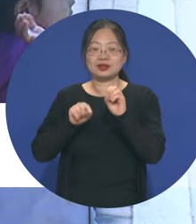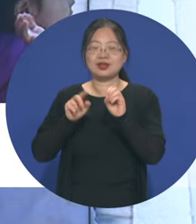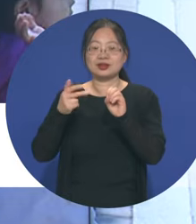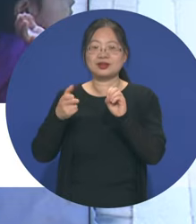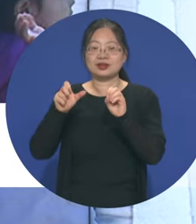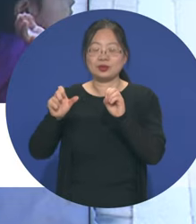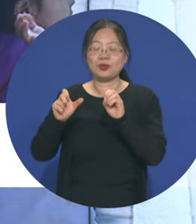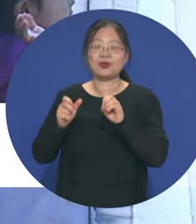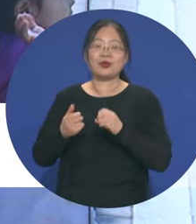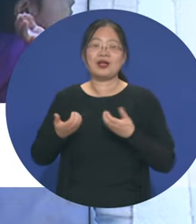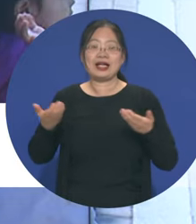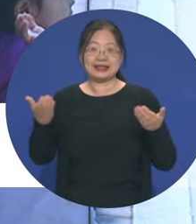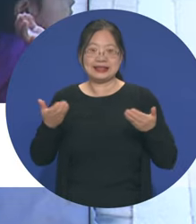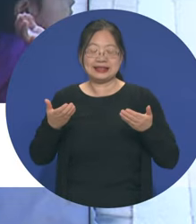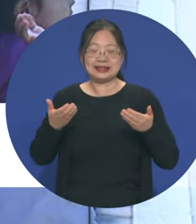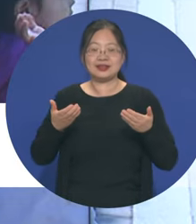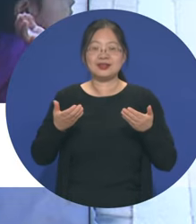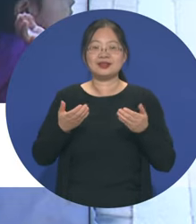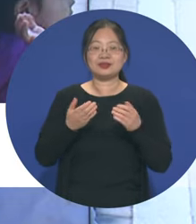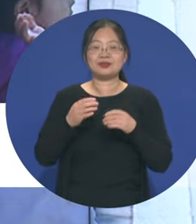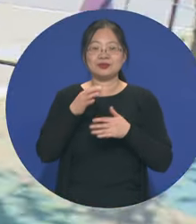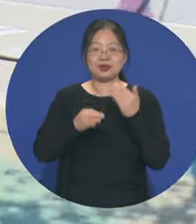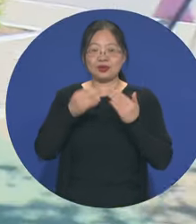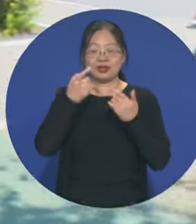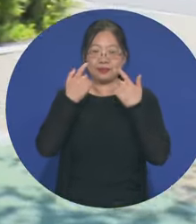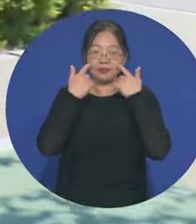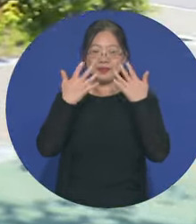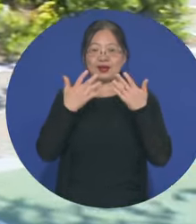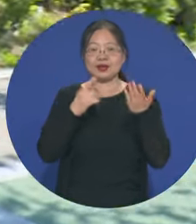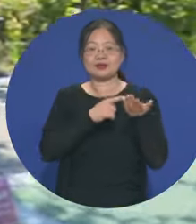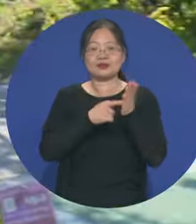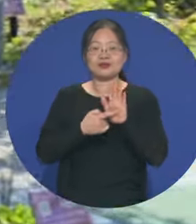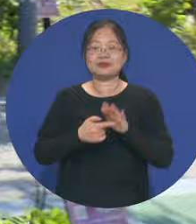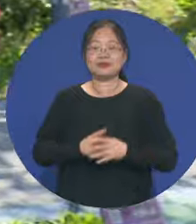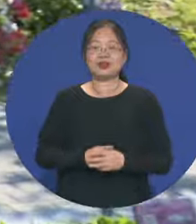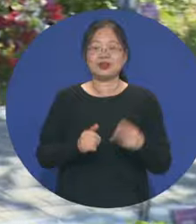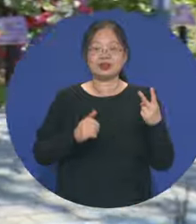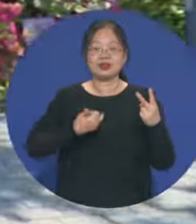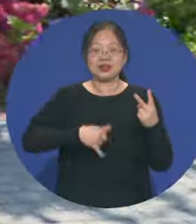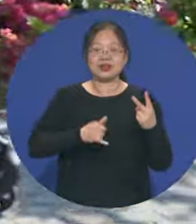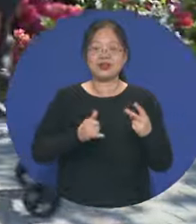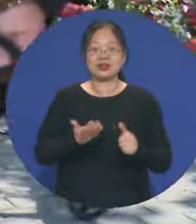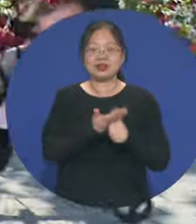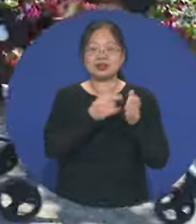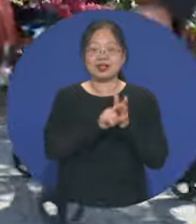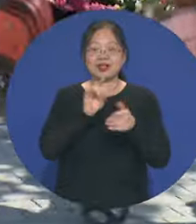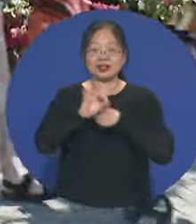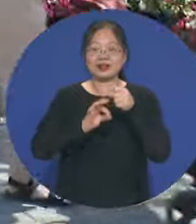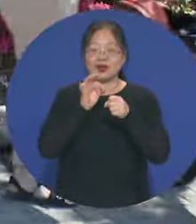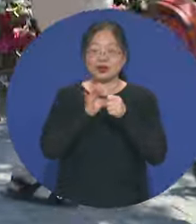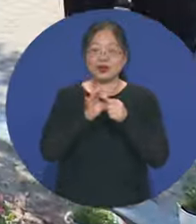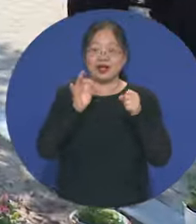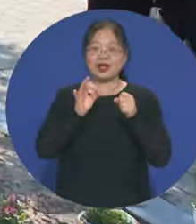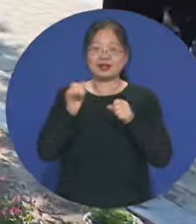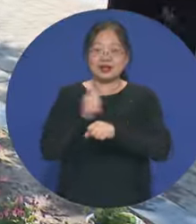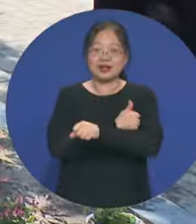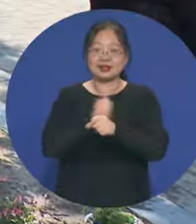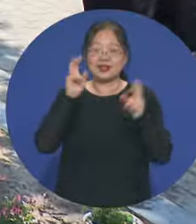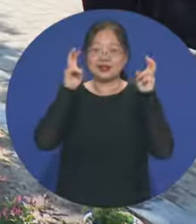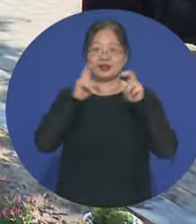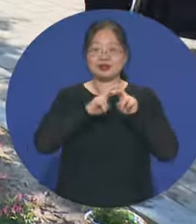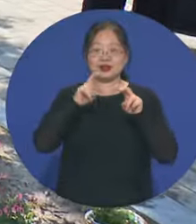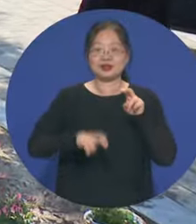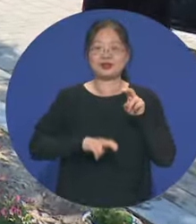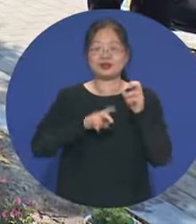눈에 띄는데요 자세한 내용 전합니다 두아이 양육을 위해 10년간 몸담았던 회사를 그만둔